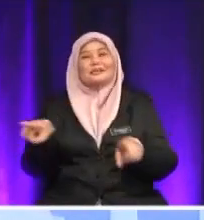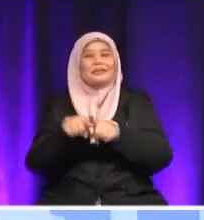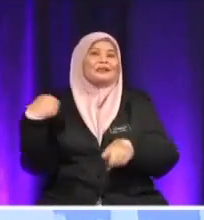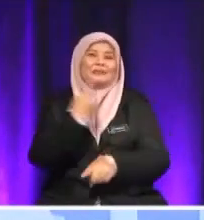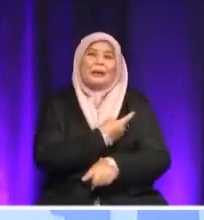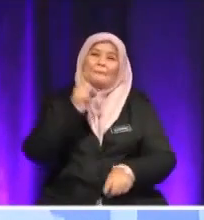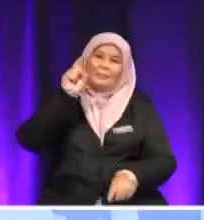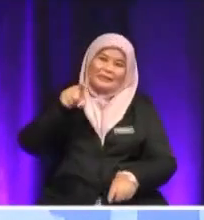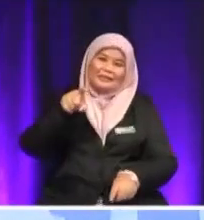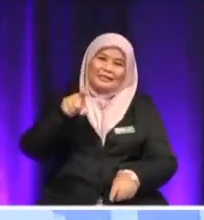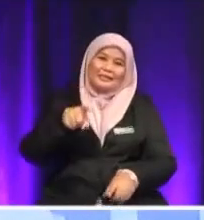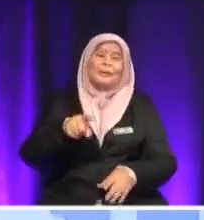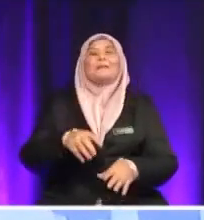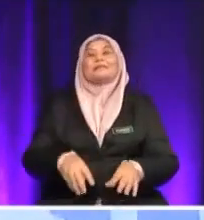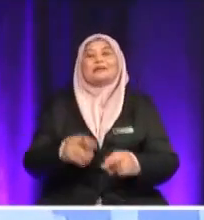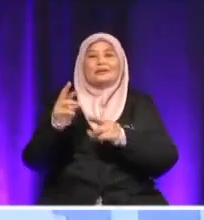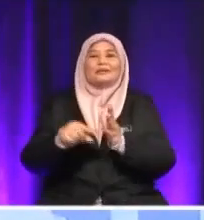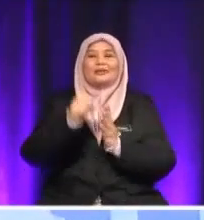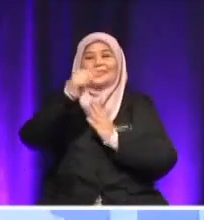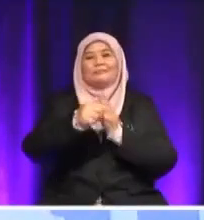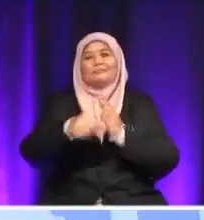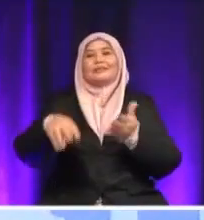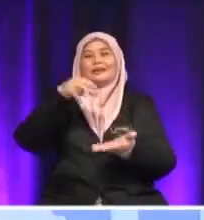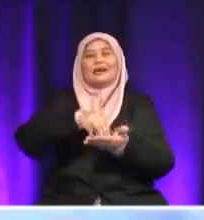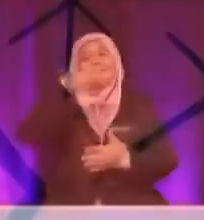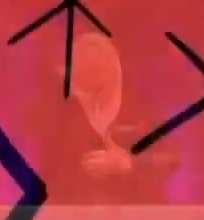kami pastinya slot mendengar.